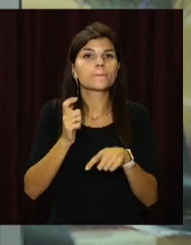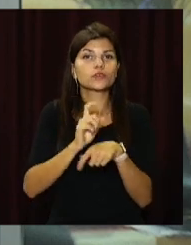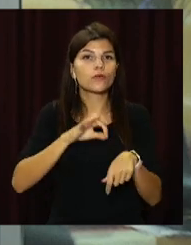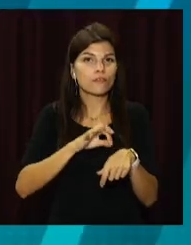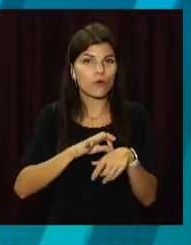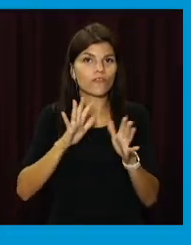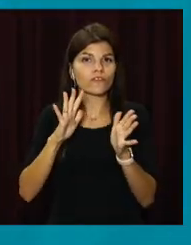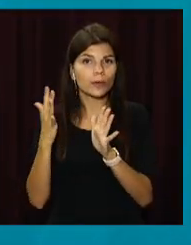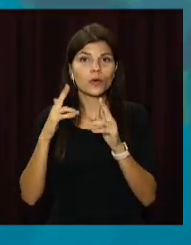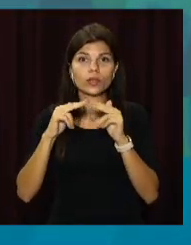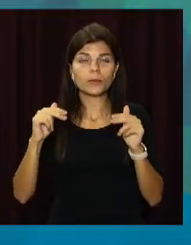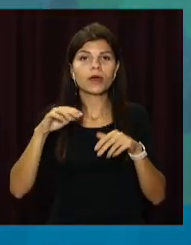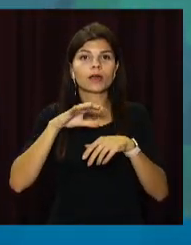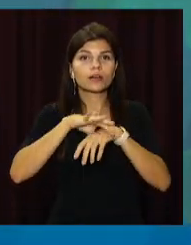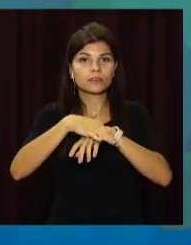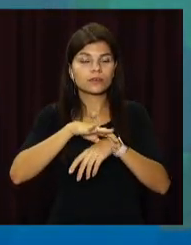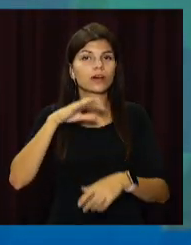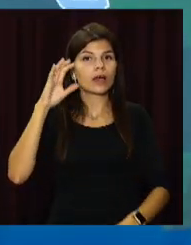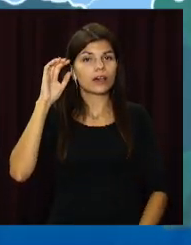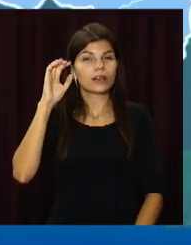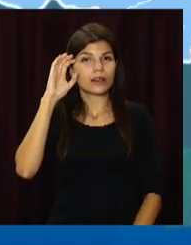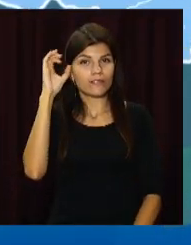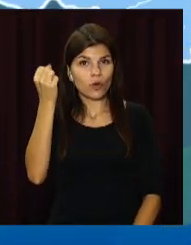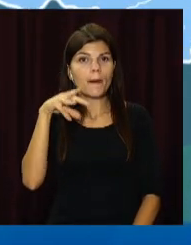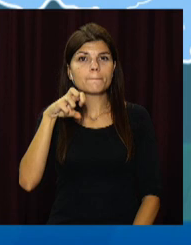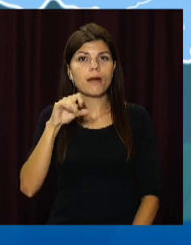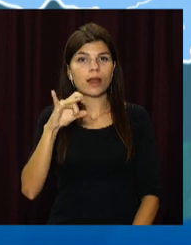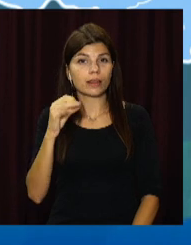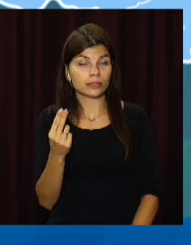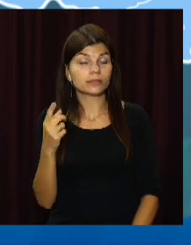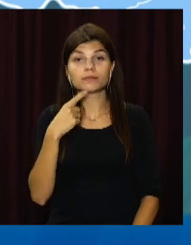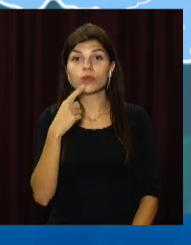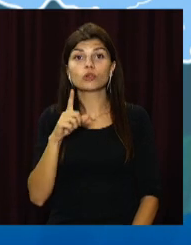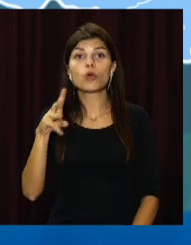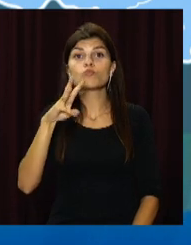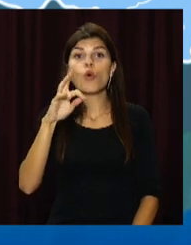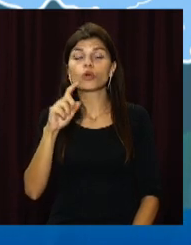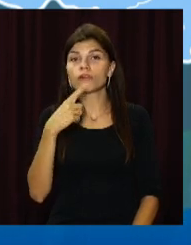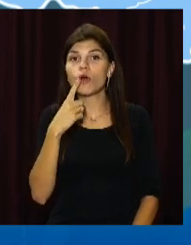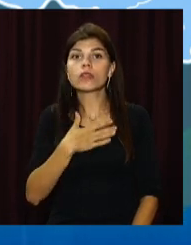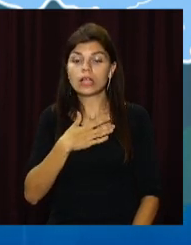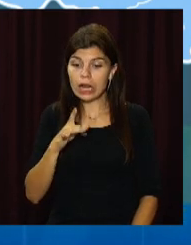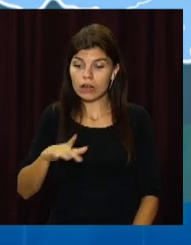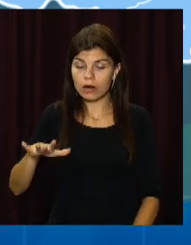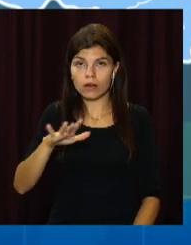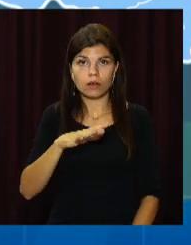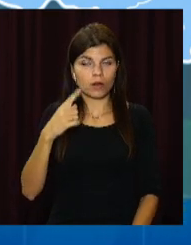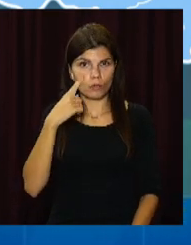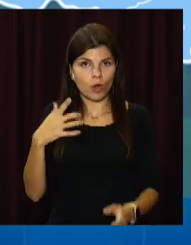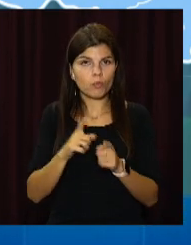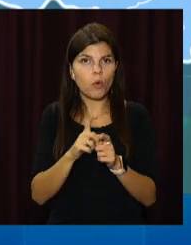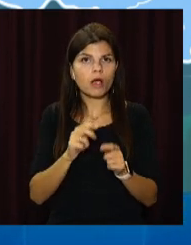нових випадків у Дніпрі, Павлограді, Кривому Розі та Марганці. Зазначимо, за даними МОЗ, наш регіон в антилідерах за